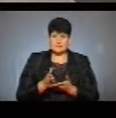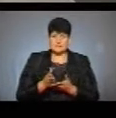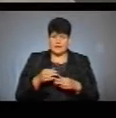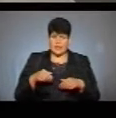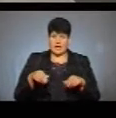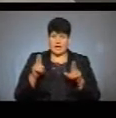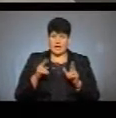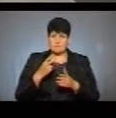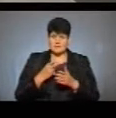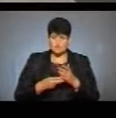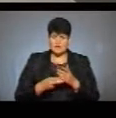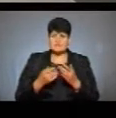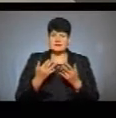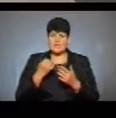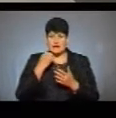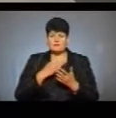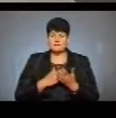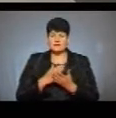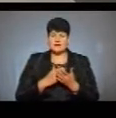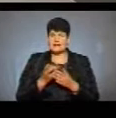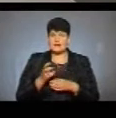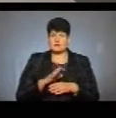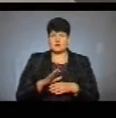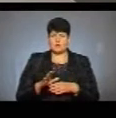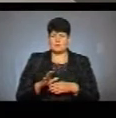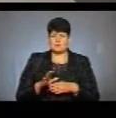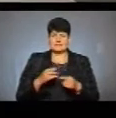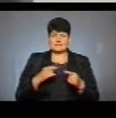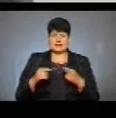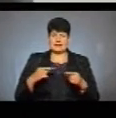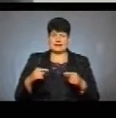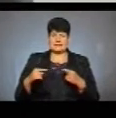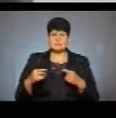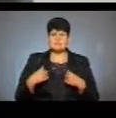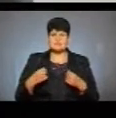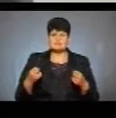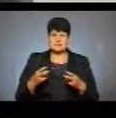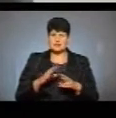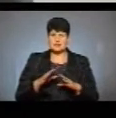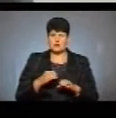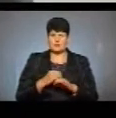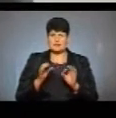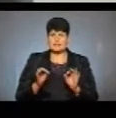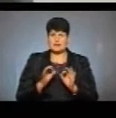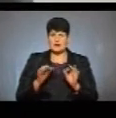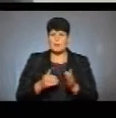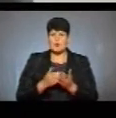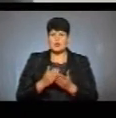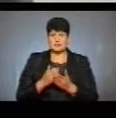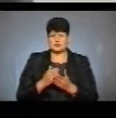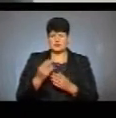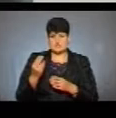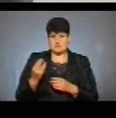капітуляції, стільки ветеранів не прийшло би просто з різних. Ми спеціально не робили ніякого політичного